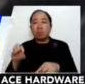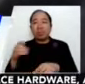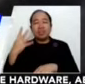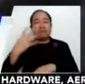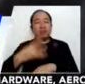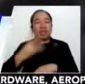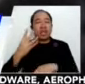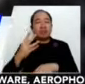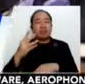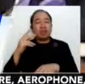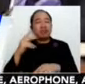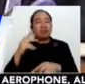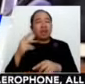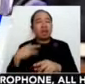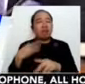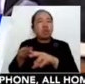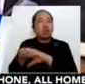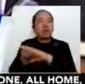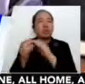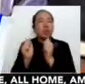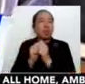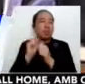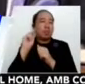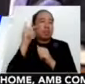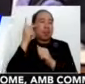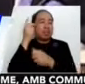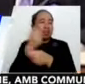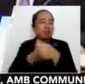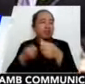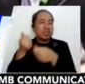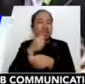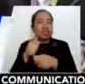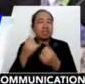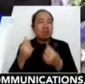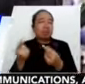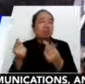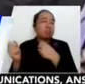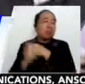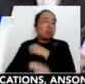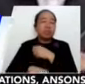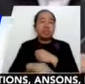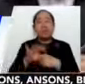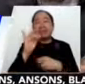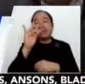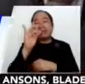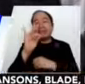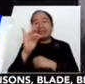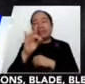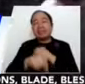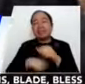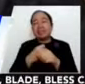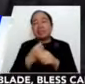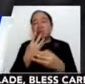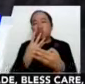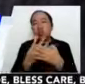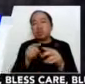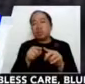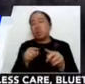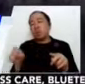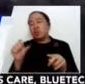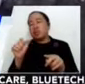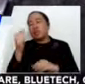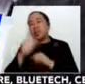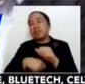dyan, sinesentensyan siya ng 8 taong kulong hanggang 10 taon at 8 buwang kulong kada bilang ng